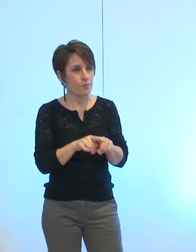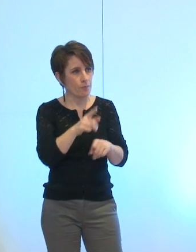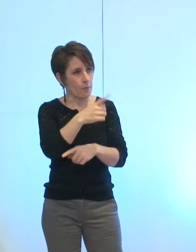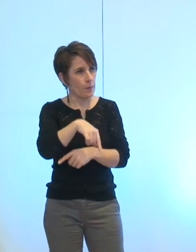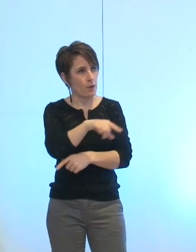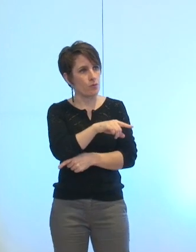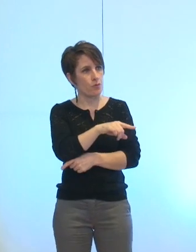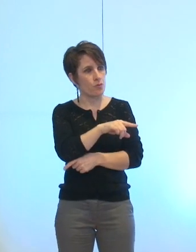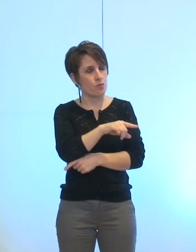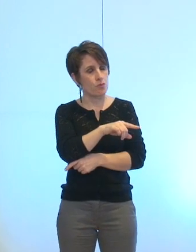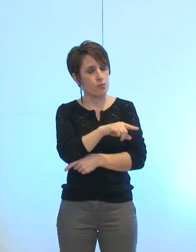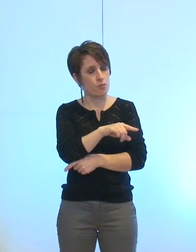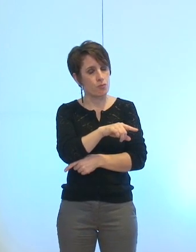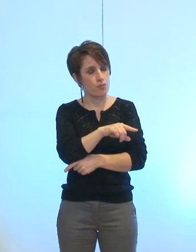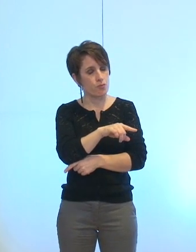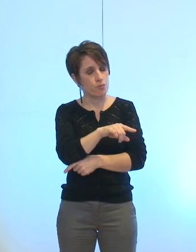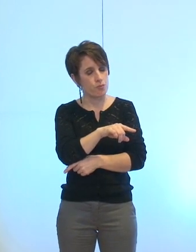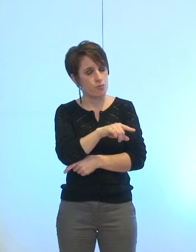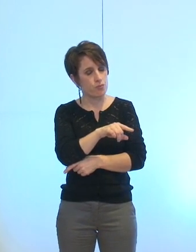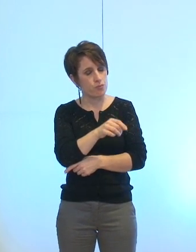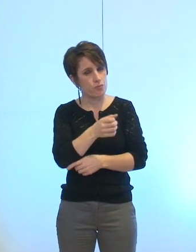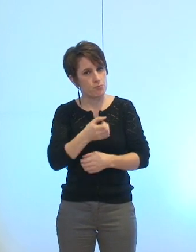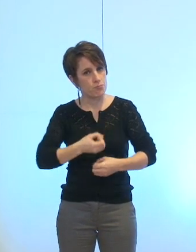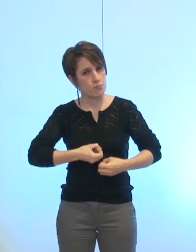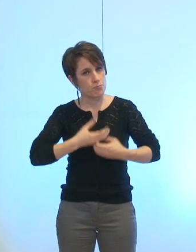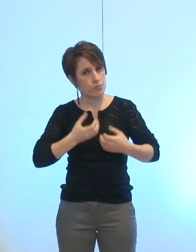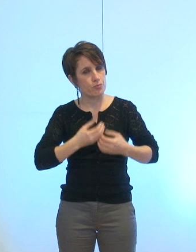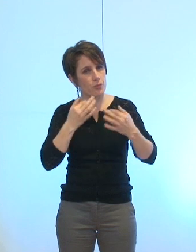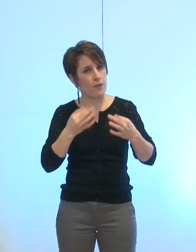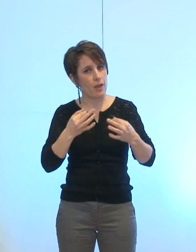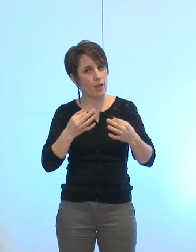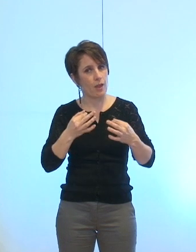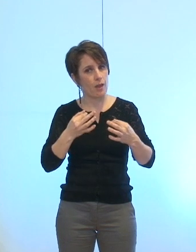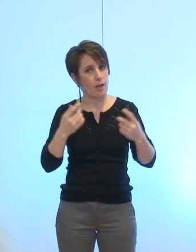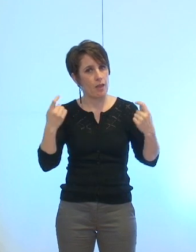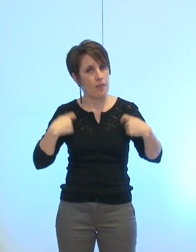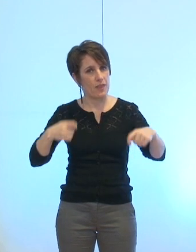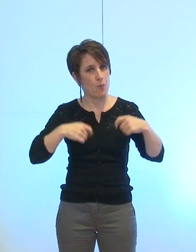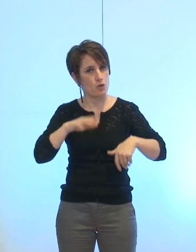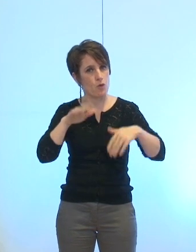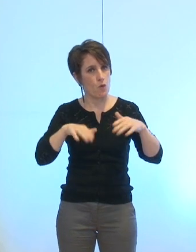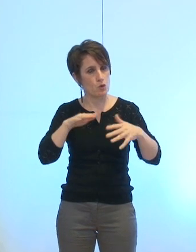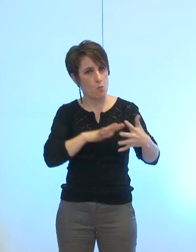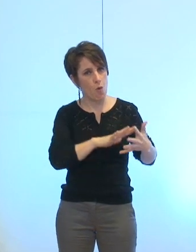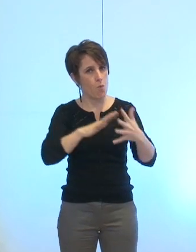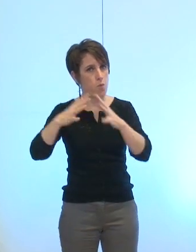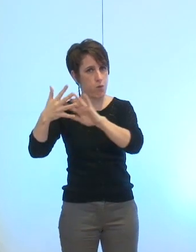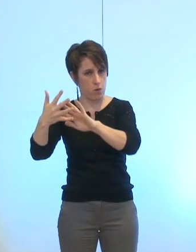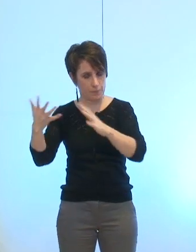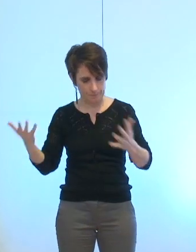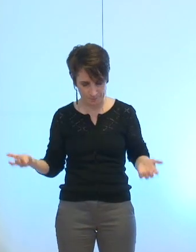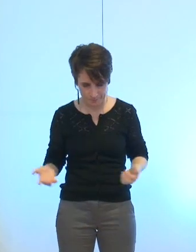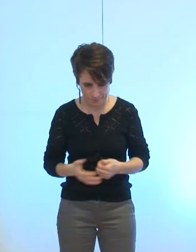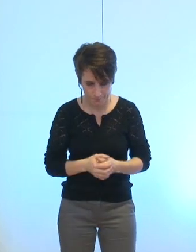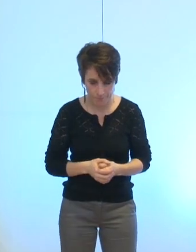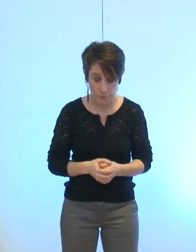évoqué les évolutions des dépenses de fonctionnement là encore la réflexion qui a